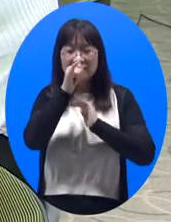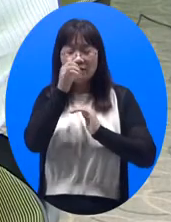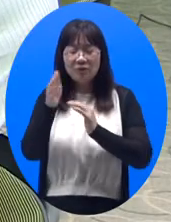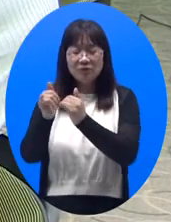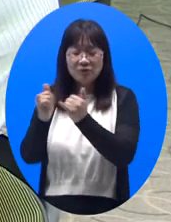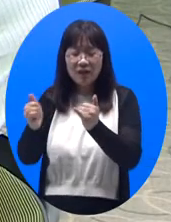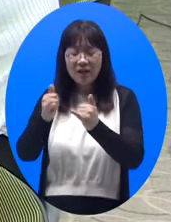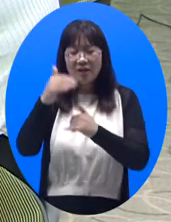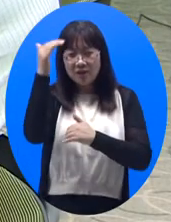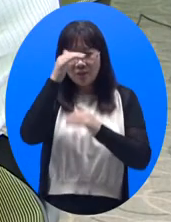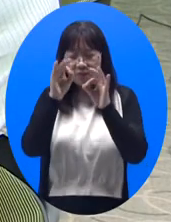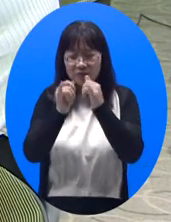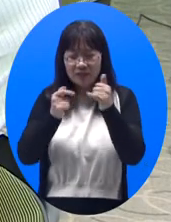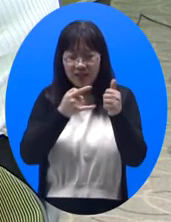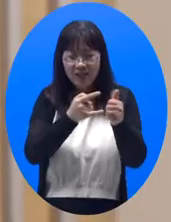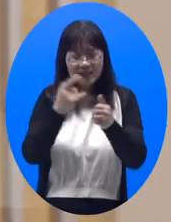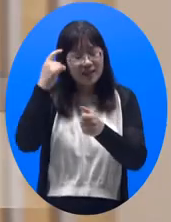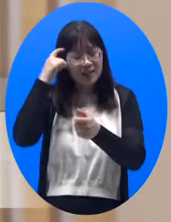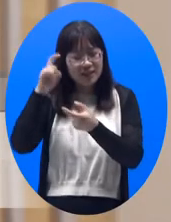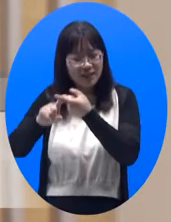큰 호응을 이끌어내기도 했습니다.